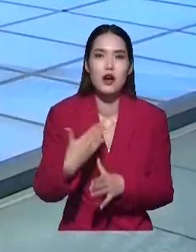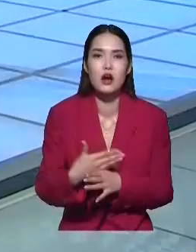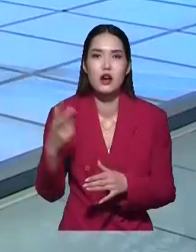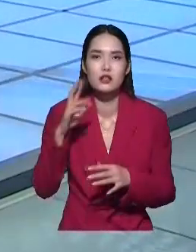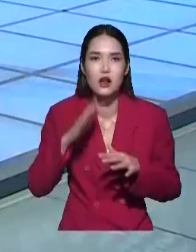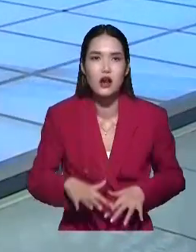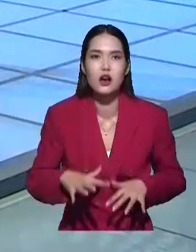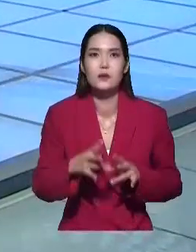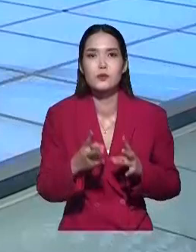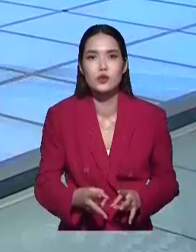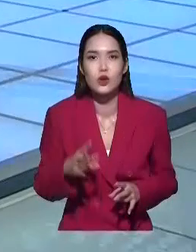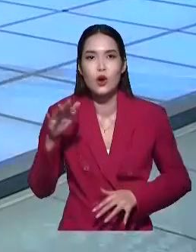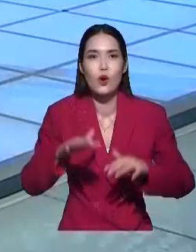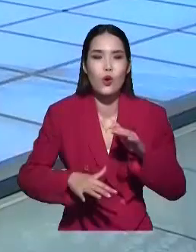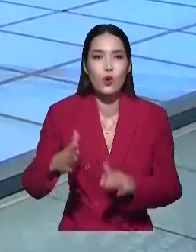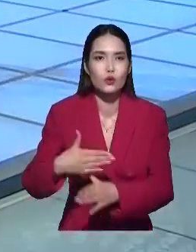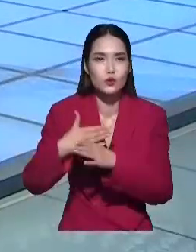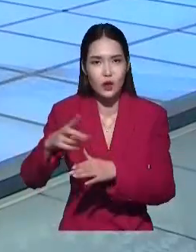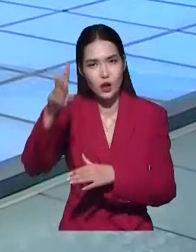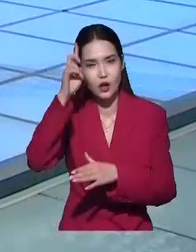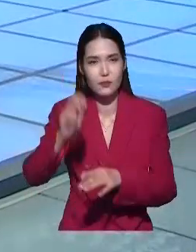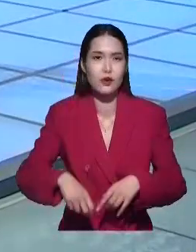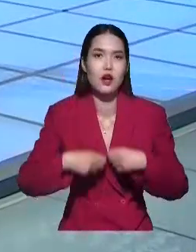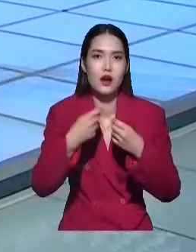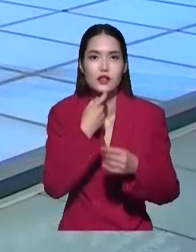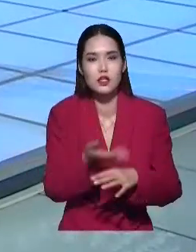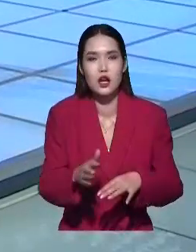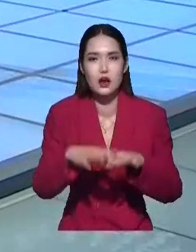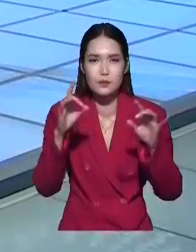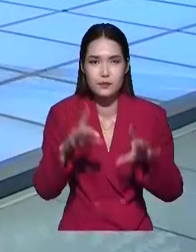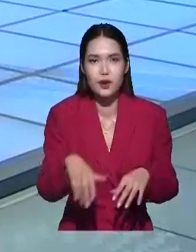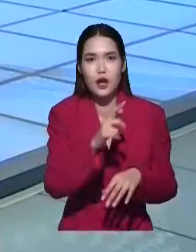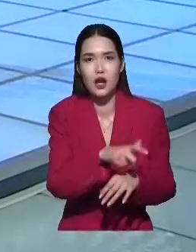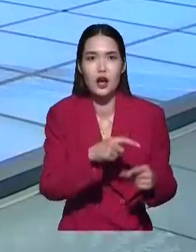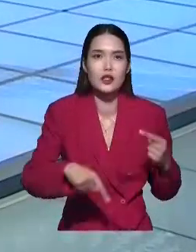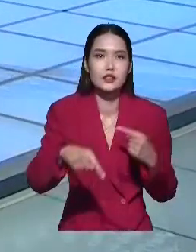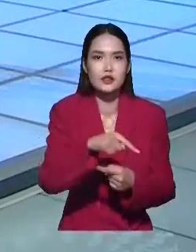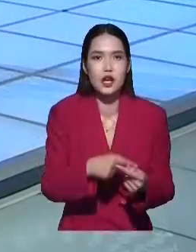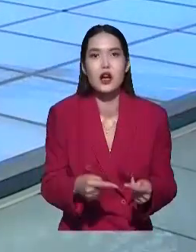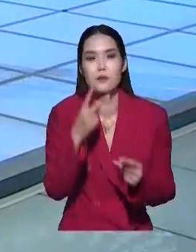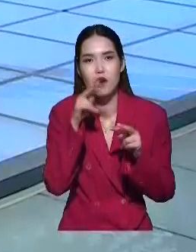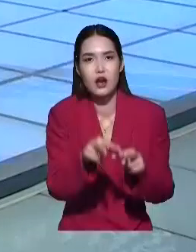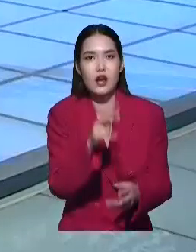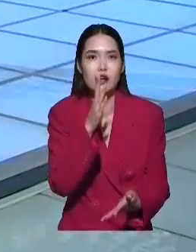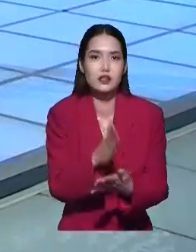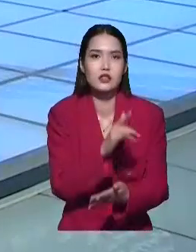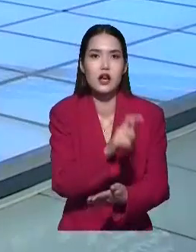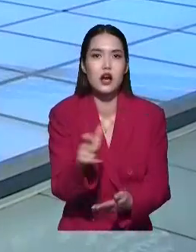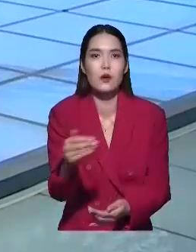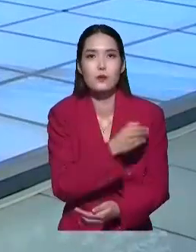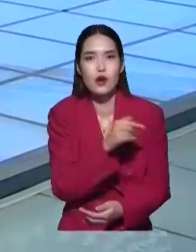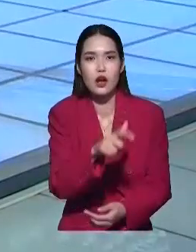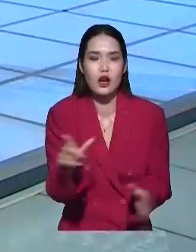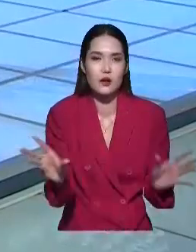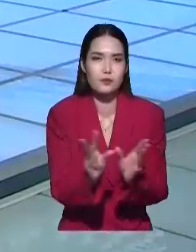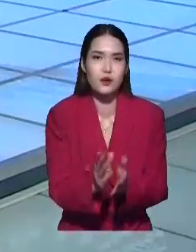шеккен тұрғындарға тонна-тонна гуманитарлық көмек жеткізілуде. Қиындыққа тап болған адамдарға кәсіпкерлер де қарайласып жатыр. Халық қалауларда